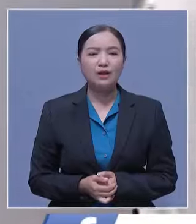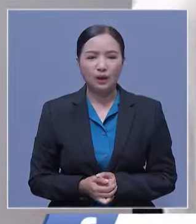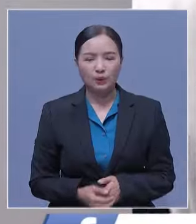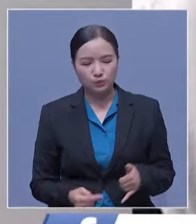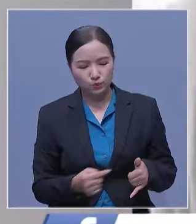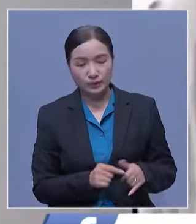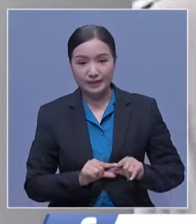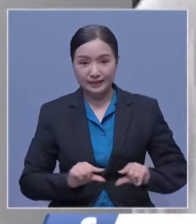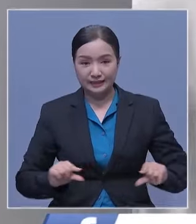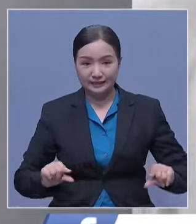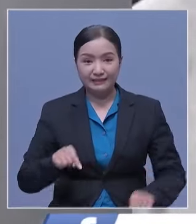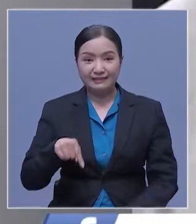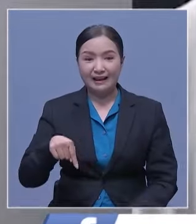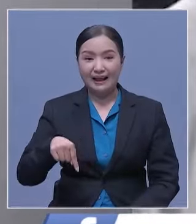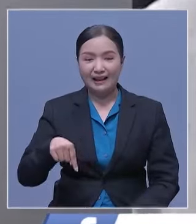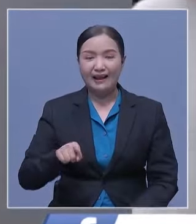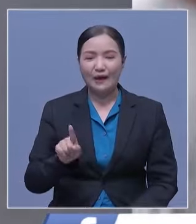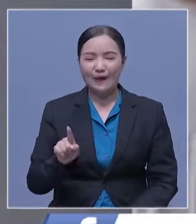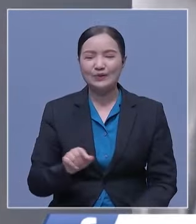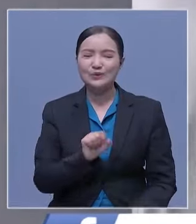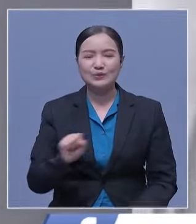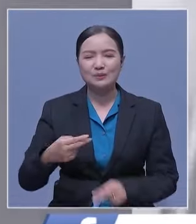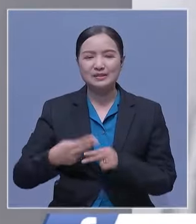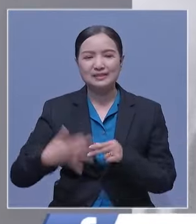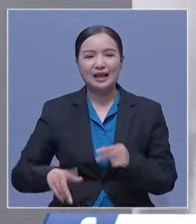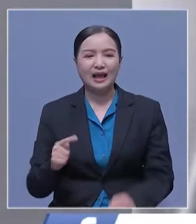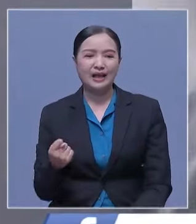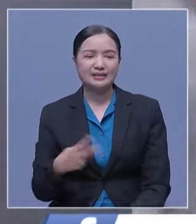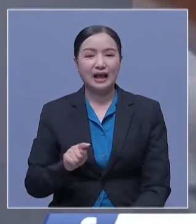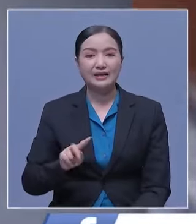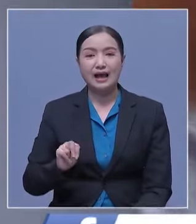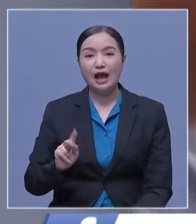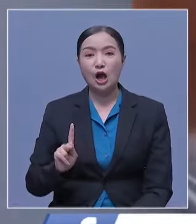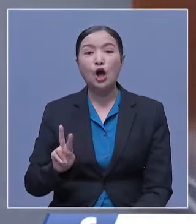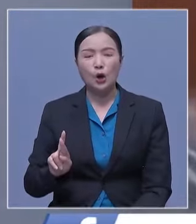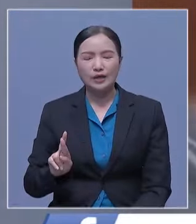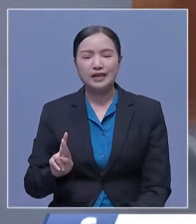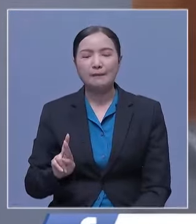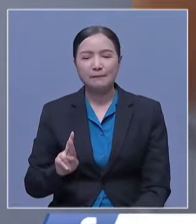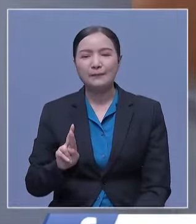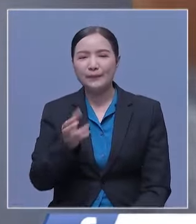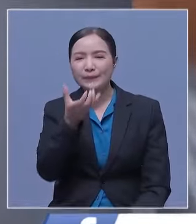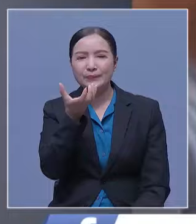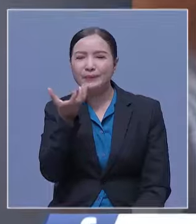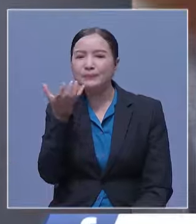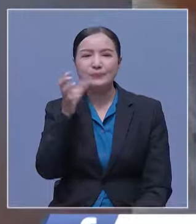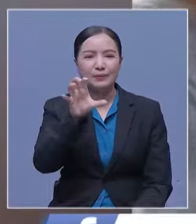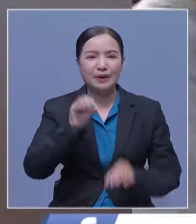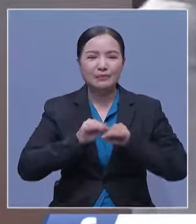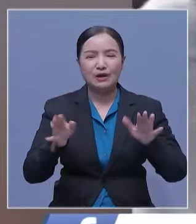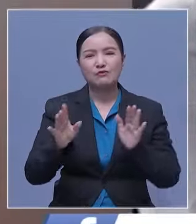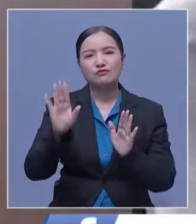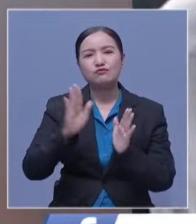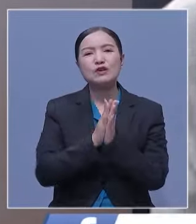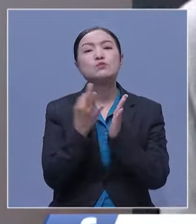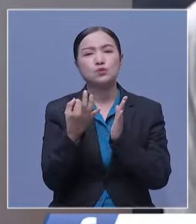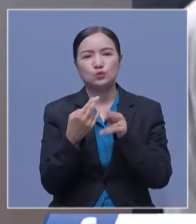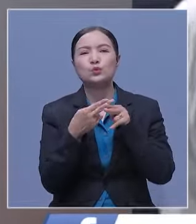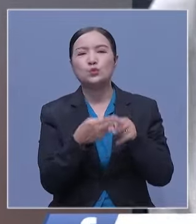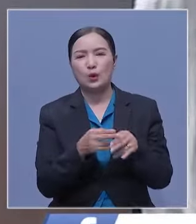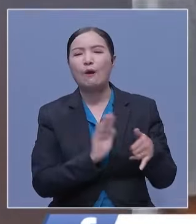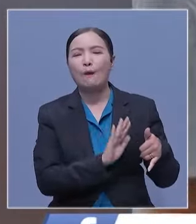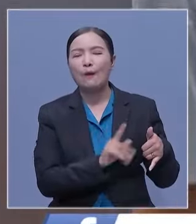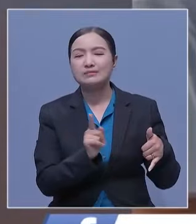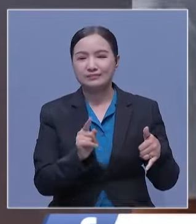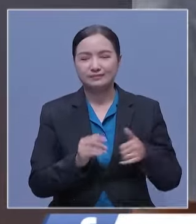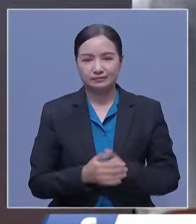กรวังบุญคงชนะนะคะส.ส.บัญชีรายชื่อรองหัวหน้าพรรครวมไทยสร้างชาติเอามาโพสต์ใน Facebook ส่วนตัวคือเป็นภา